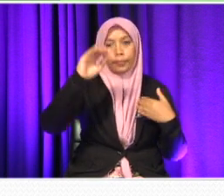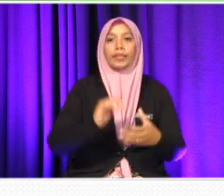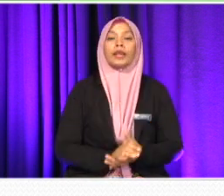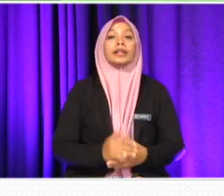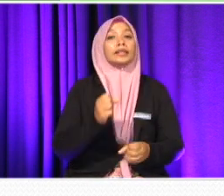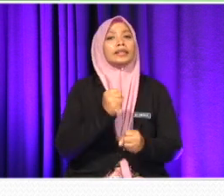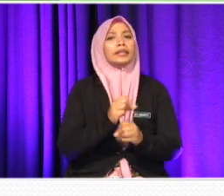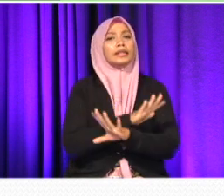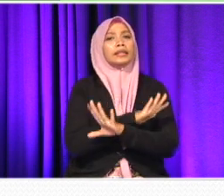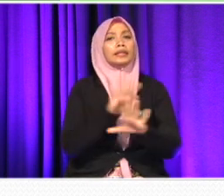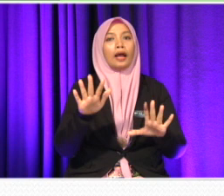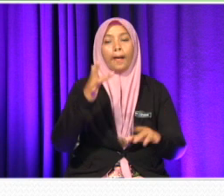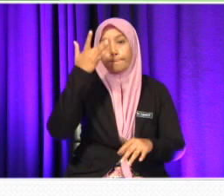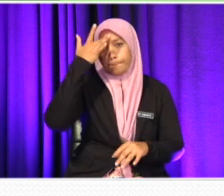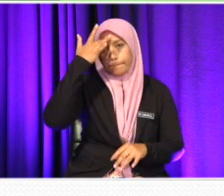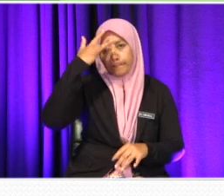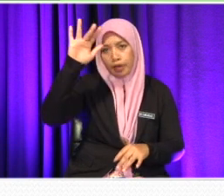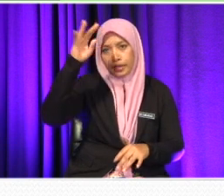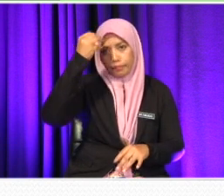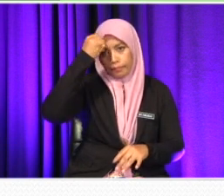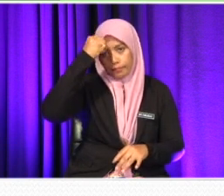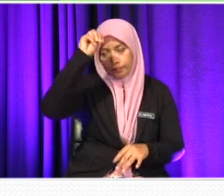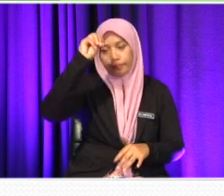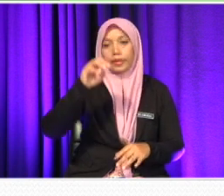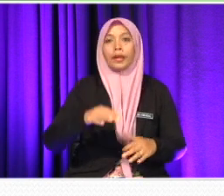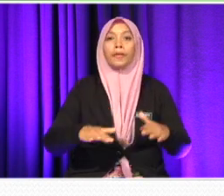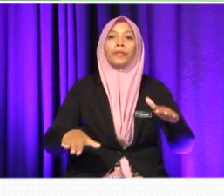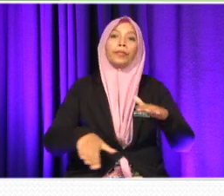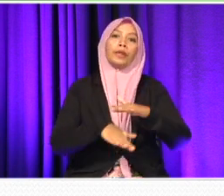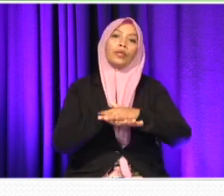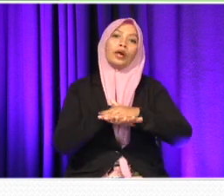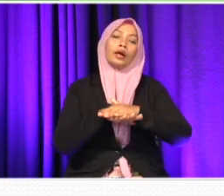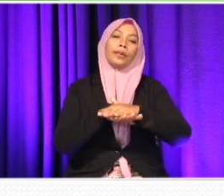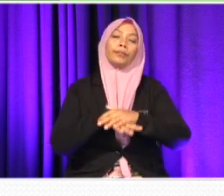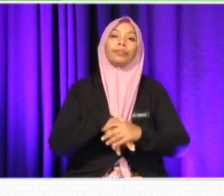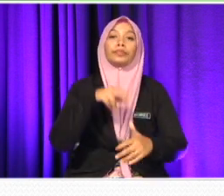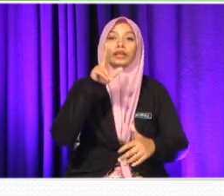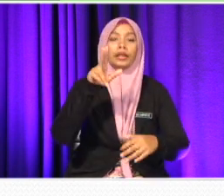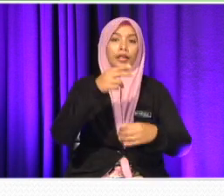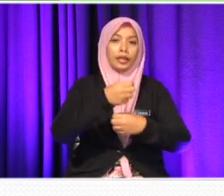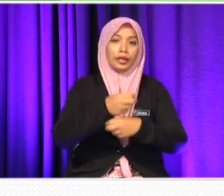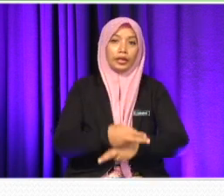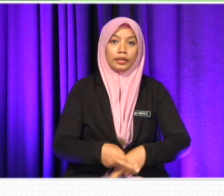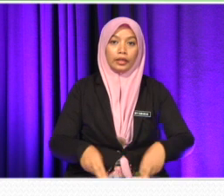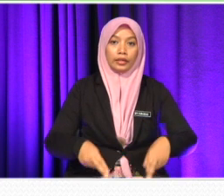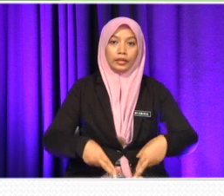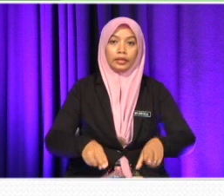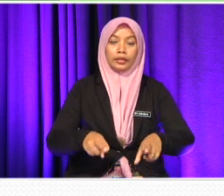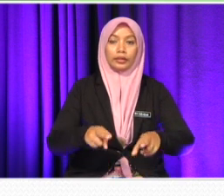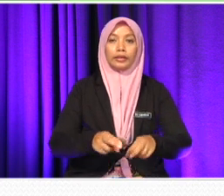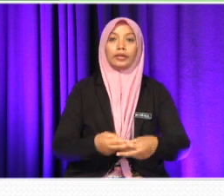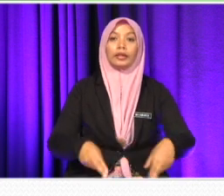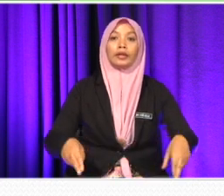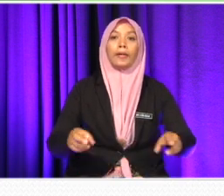tidak mahilah ataupun peringkat bawahan kemudian seterusnya yang ketiga dari ke bentuk pengeluaran yang keempat jenis-jenis